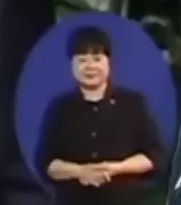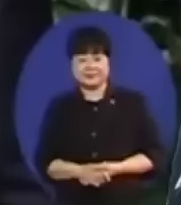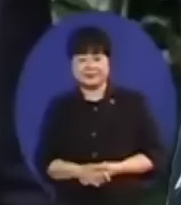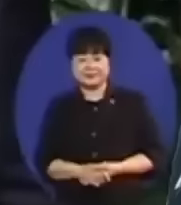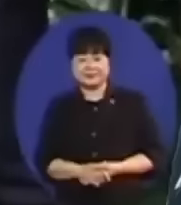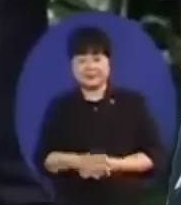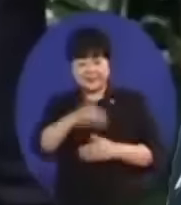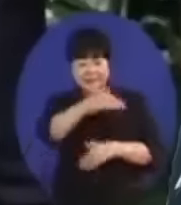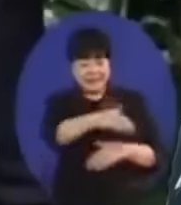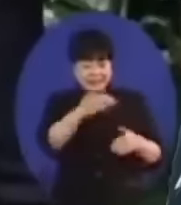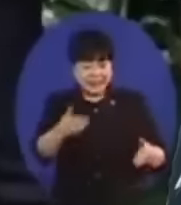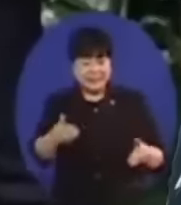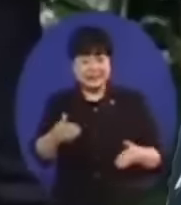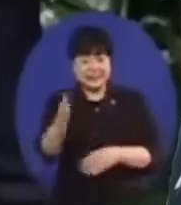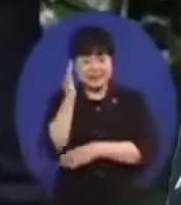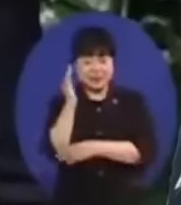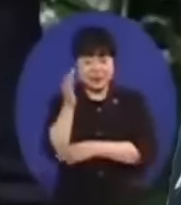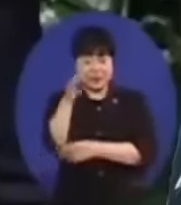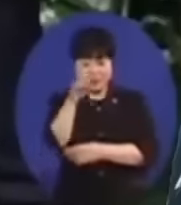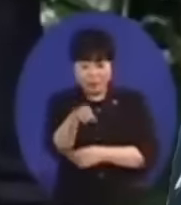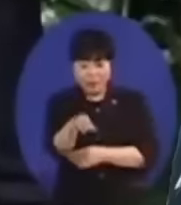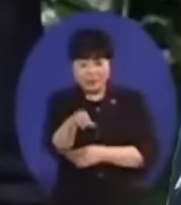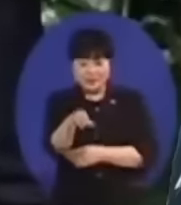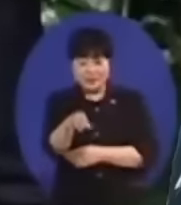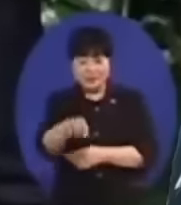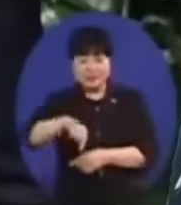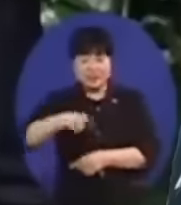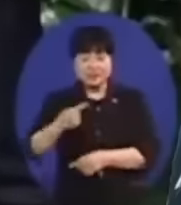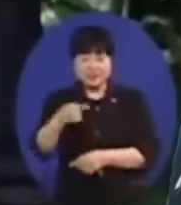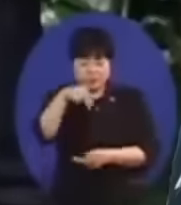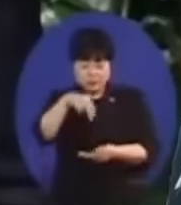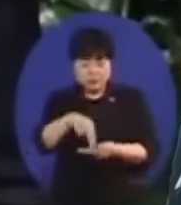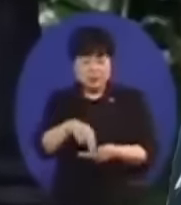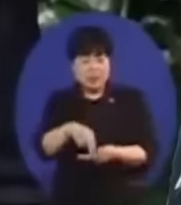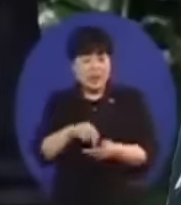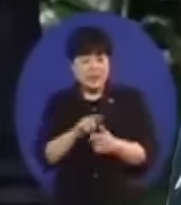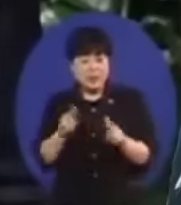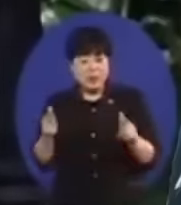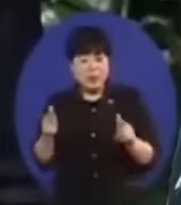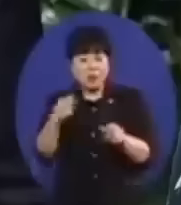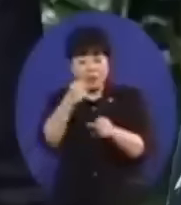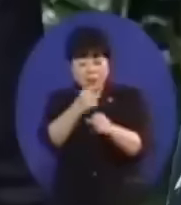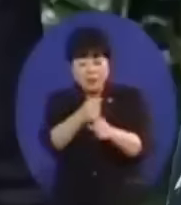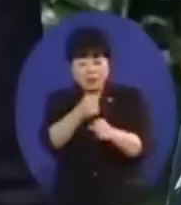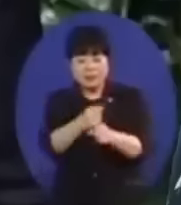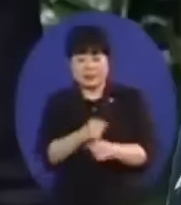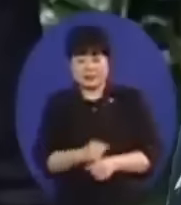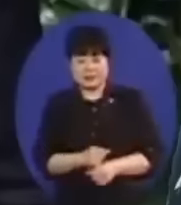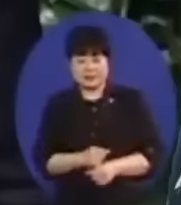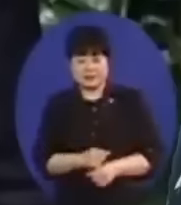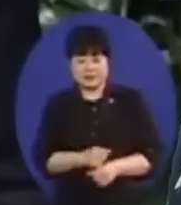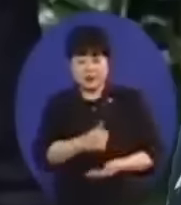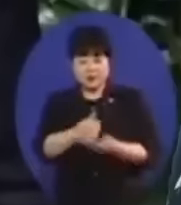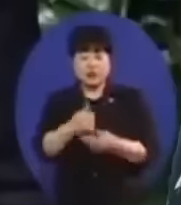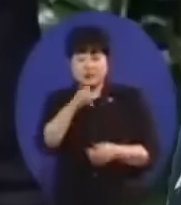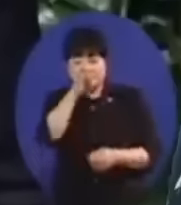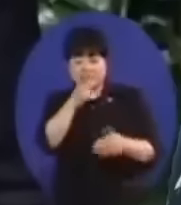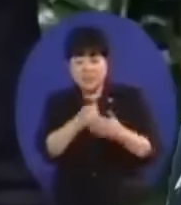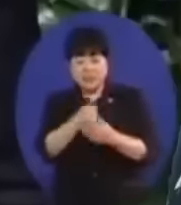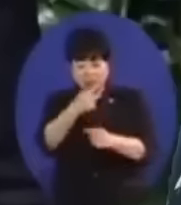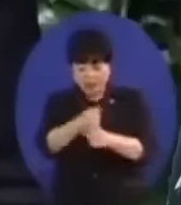이 강단이 자기가 스스로 강단이 된 것이 아닙니다. 강단을 만든 분이